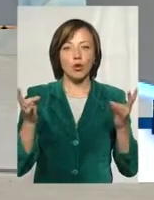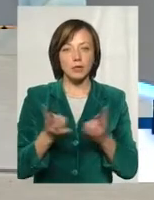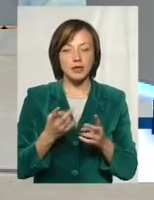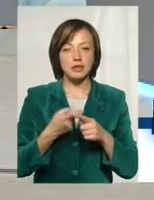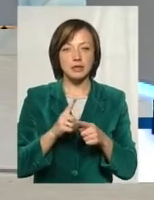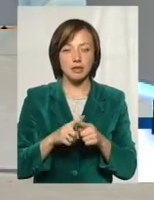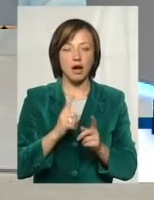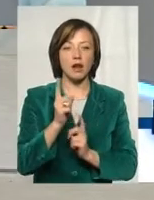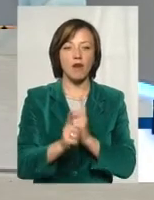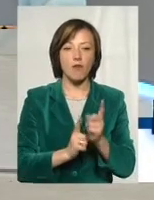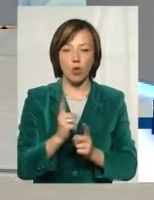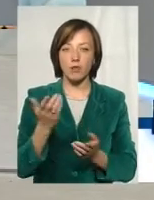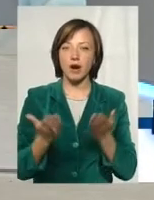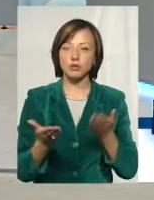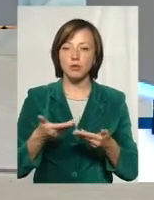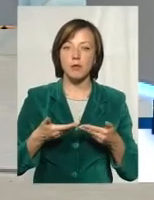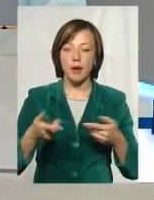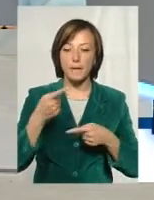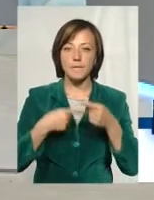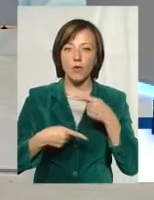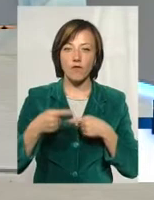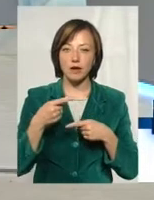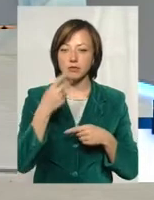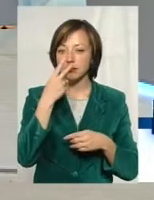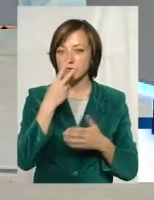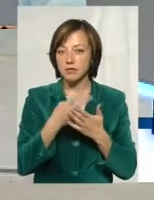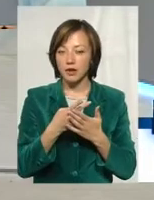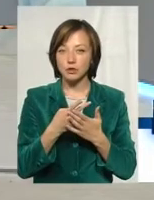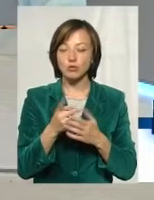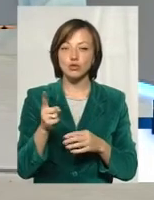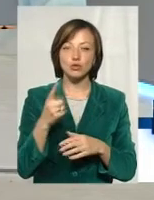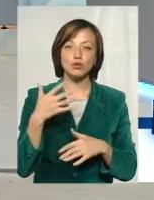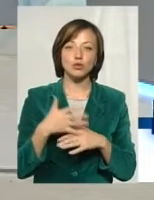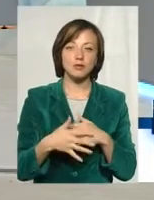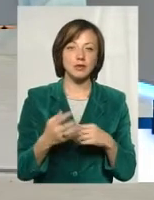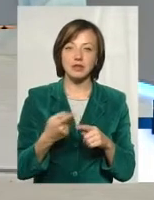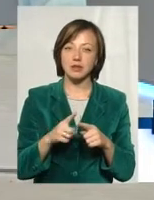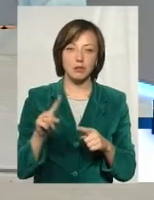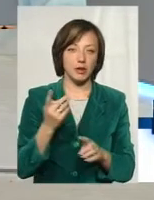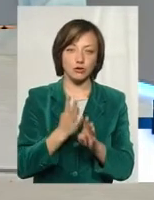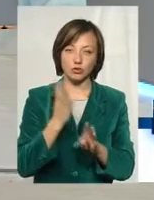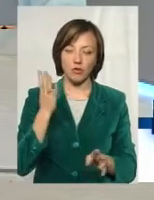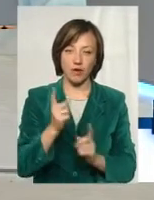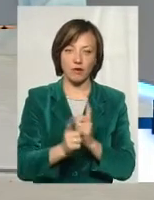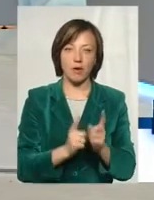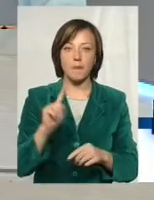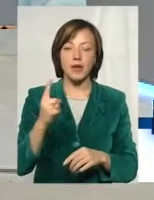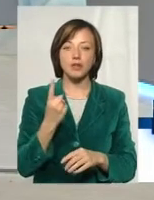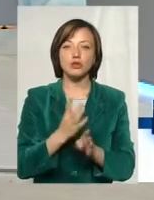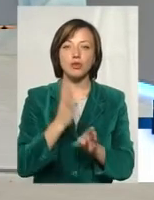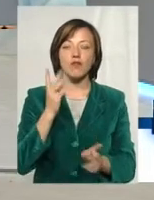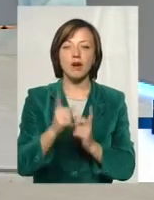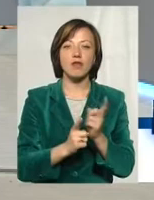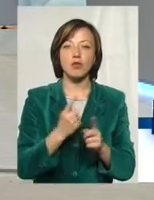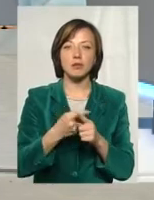реформа. Але якщо ми повернемось наліво направо, вийдемо з свого будинку, ми зрозуміємо, що це не першочергова реформа. Першочергова реформа